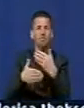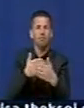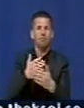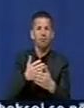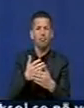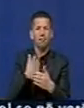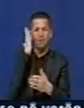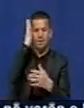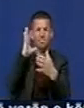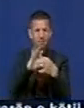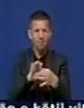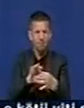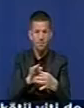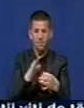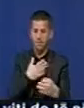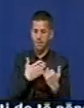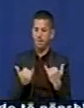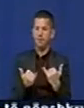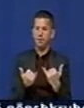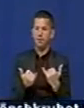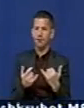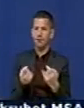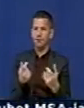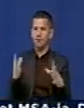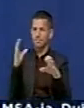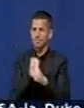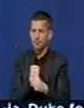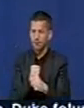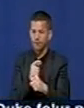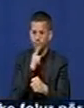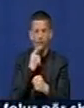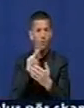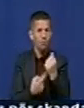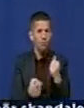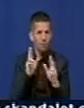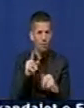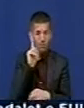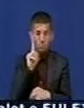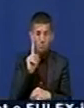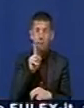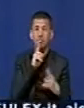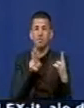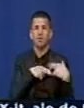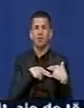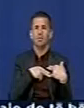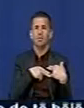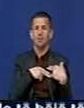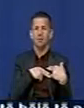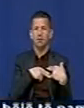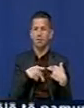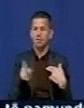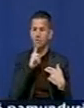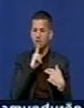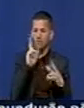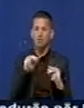tjera integruese. Ne jemi para një aktit të kryer, kur dëmi është shkaktuar, por kemi përgjegjësi që dëmi të jetë